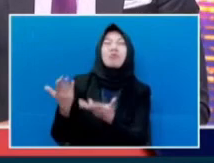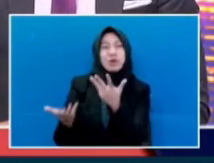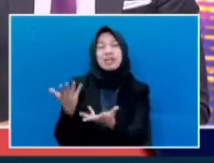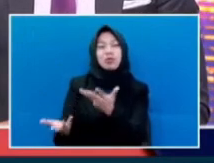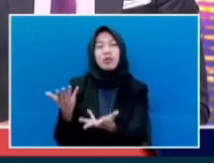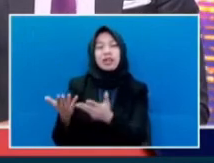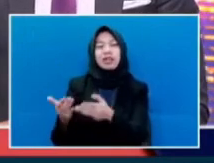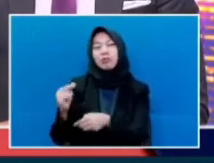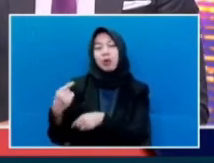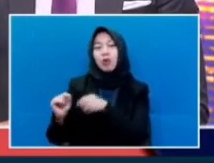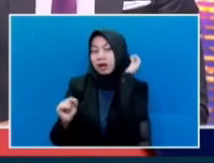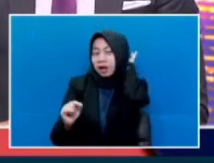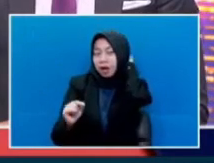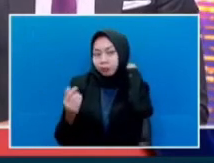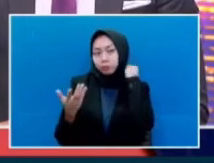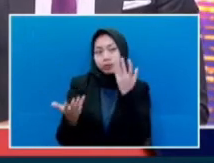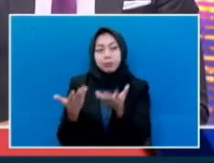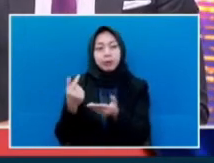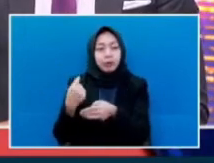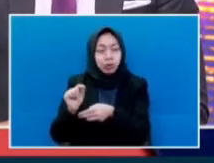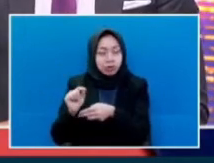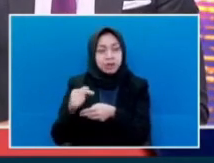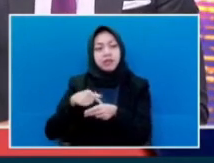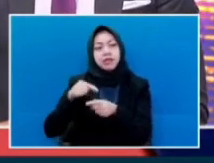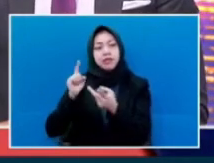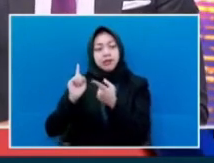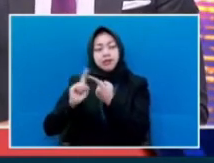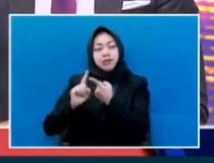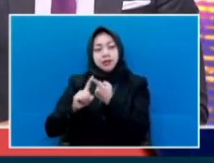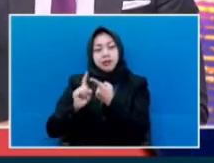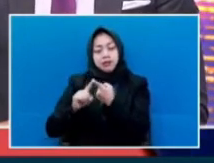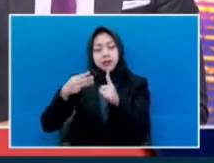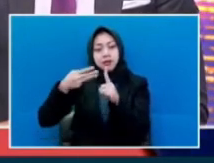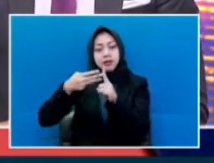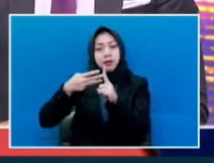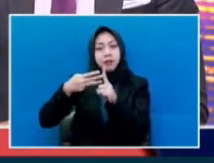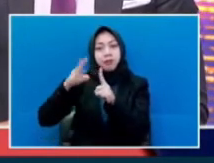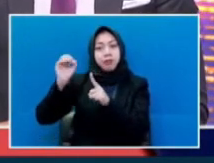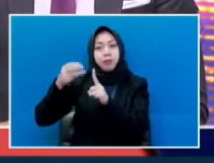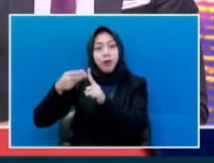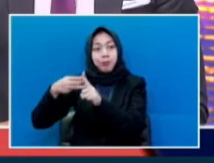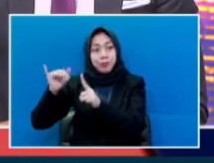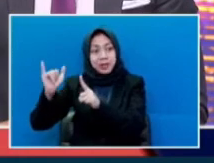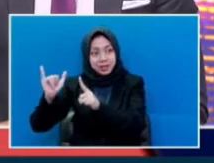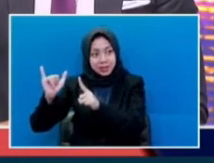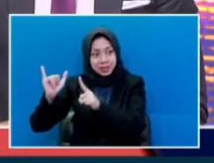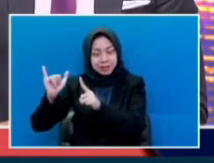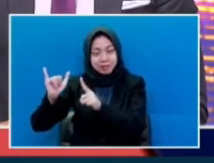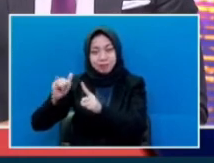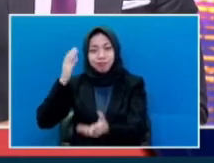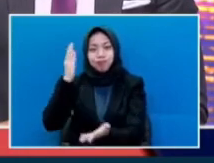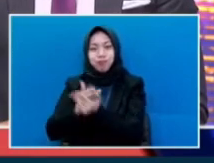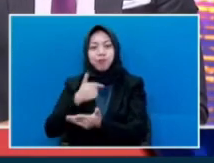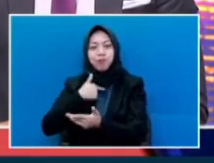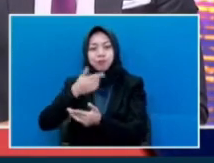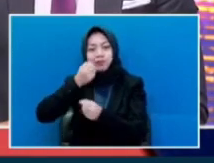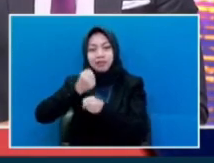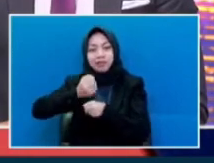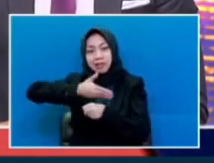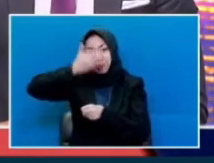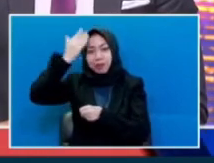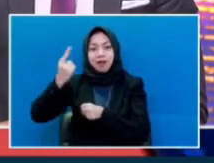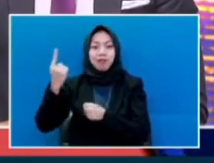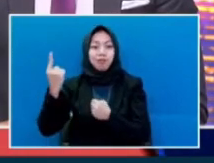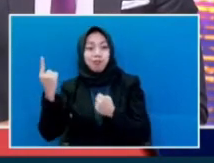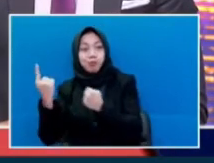mas eh itu pertama karena memang ada faktor Bobi itu sehingga ketika ada perbedaan treatment